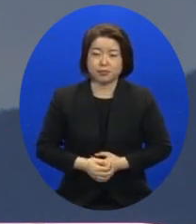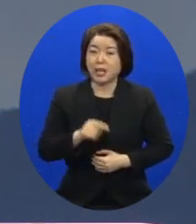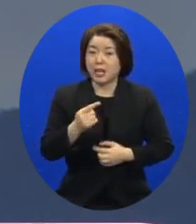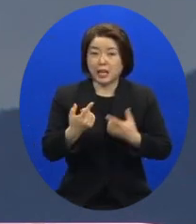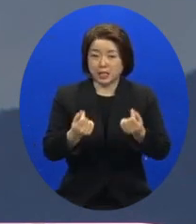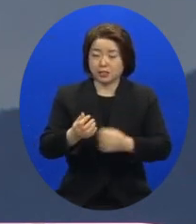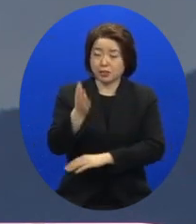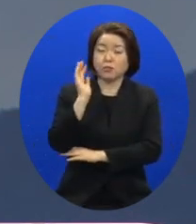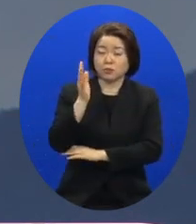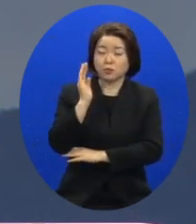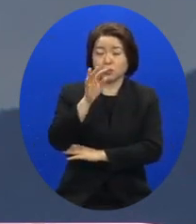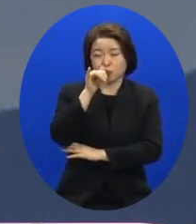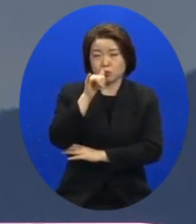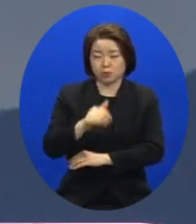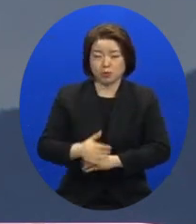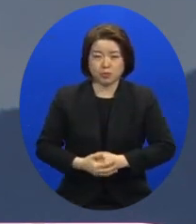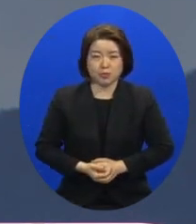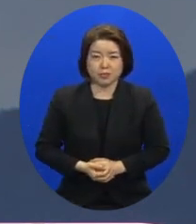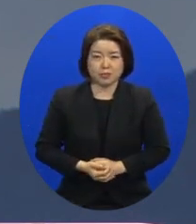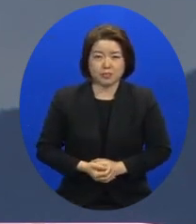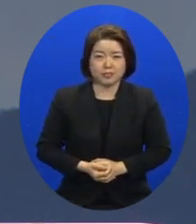그냥 그렇게 설교하는 거예요.